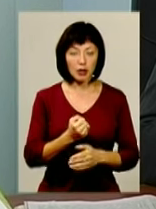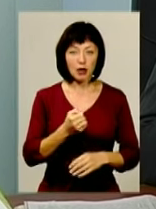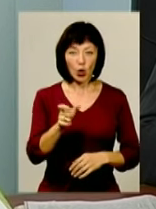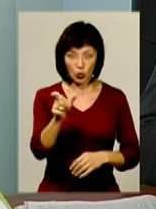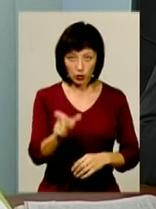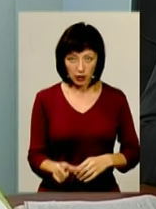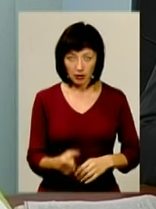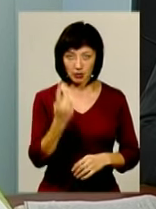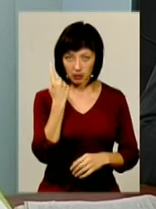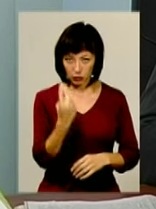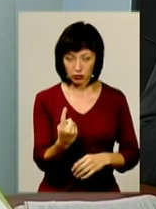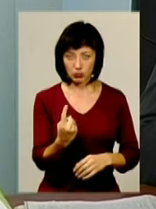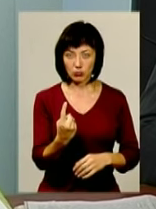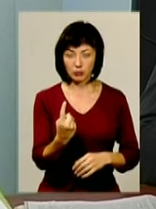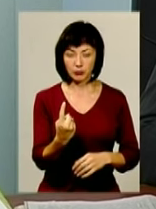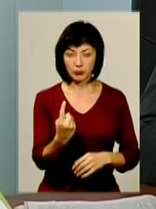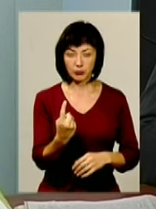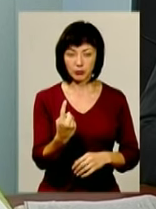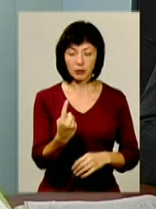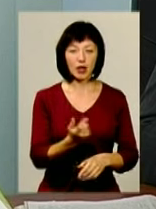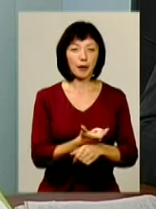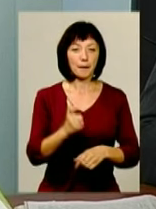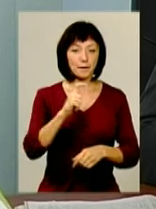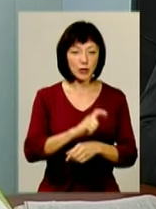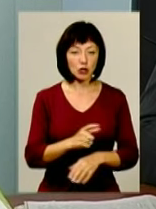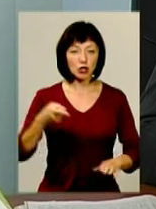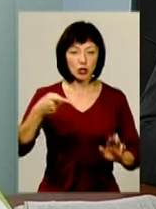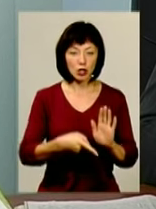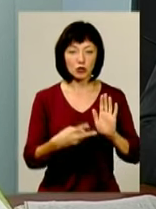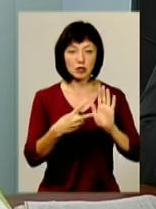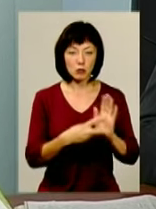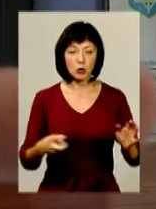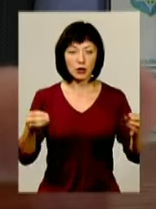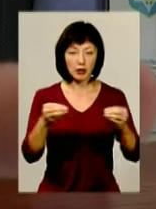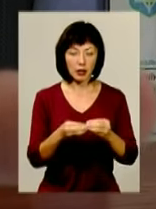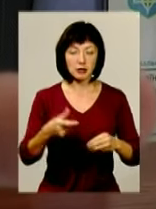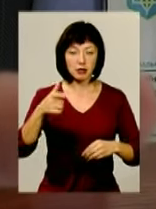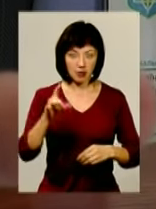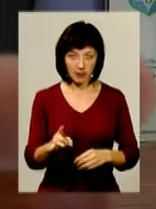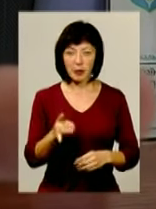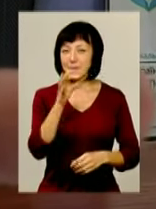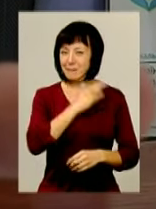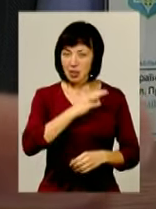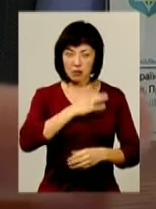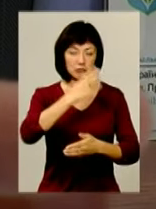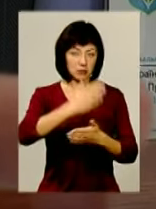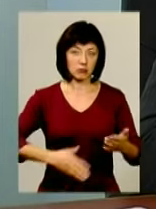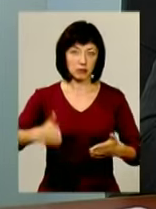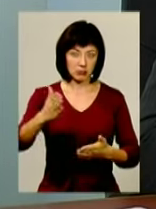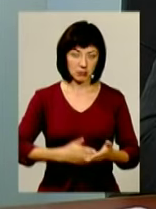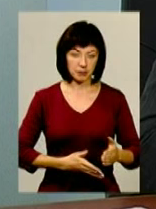пільговика на одну особу більше 1710 гривень. Для прикладу скажу,